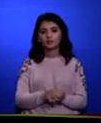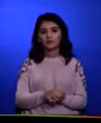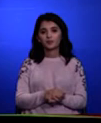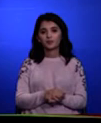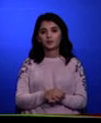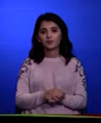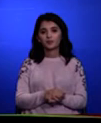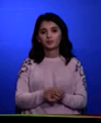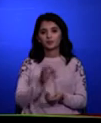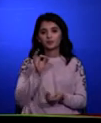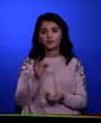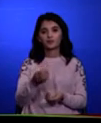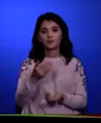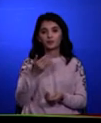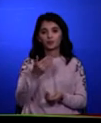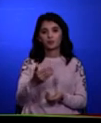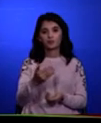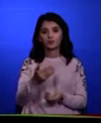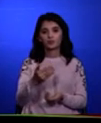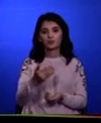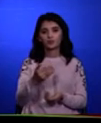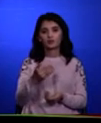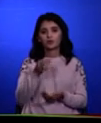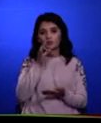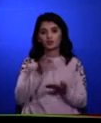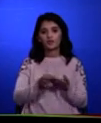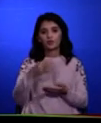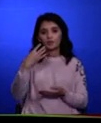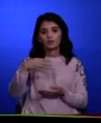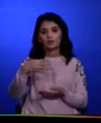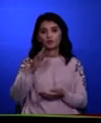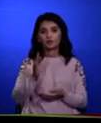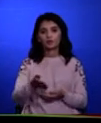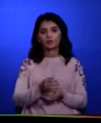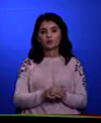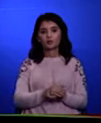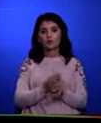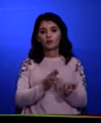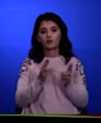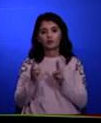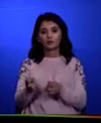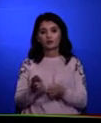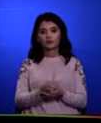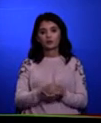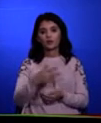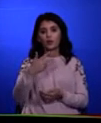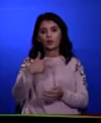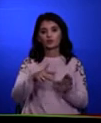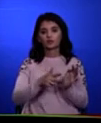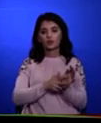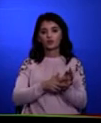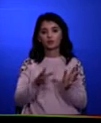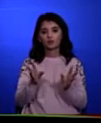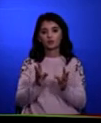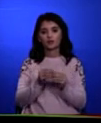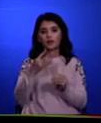To'ppa to'g'ri. Buning yig'in ayirmasi 40 bo'ladi. Keyingisi 38 bilan